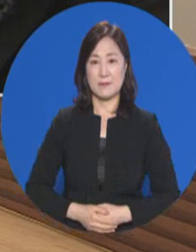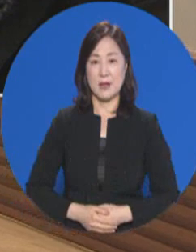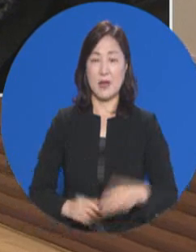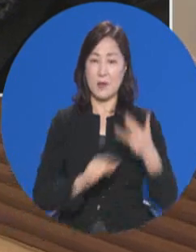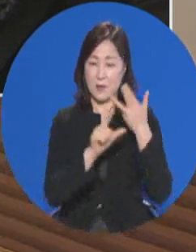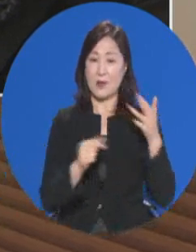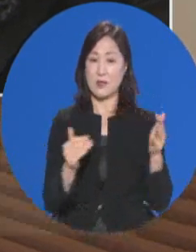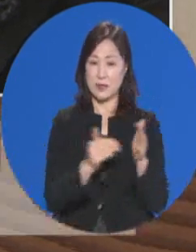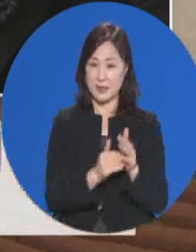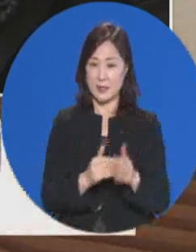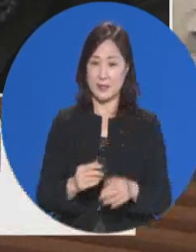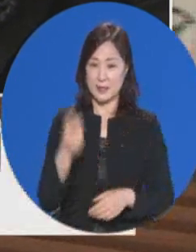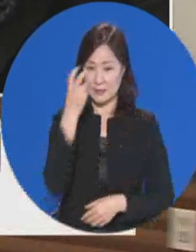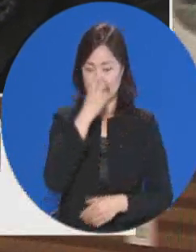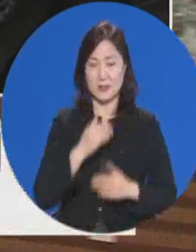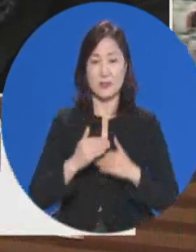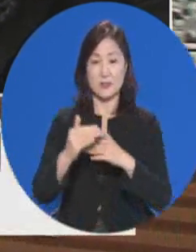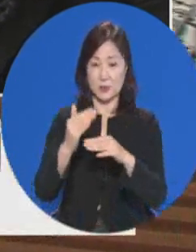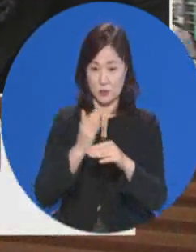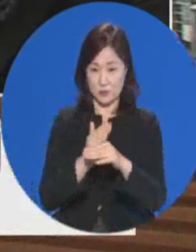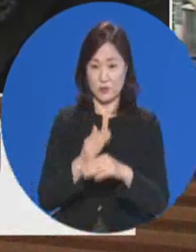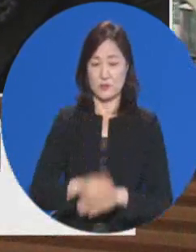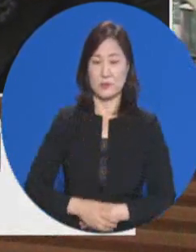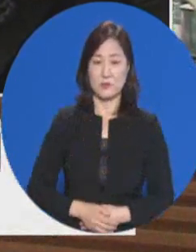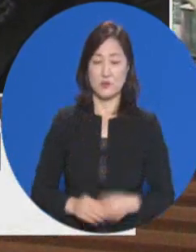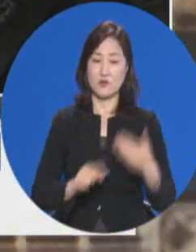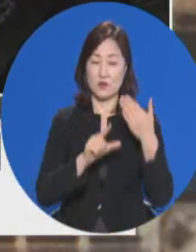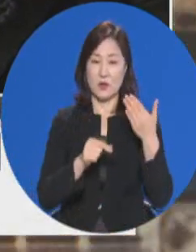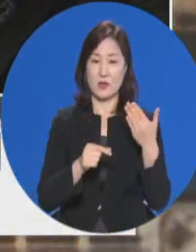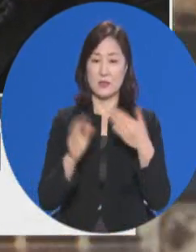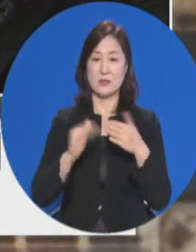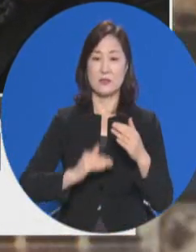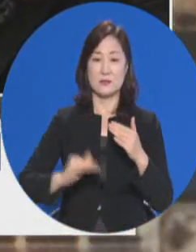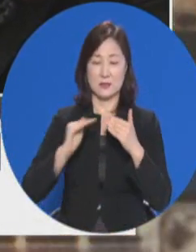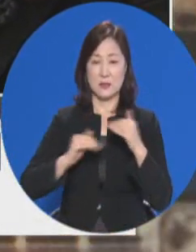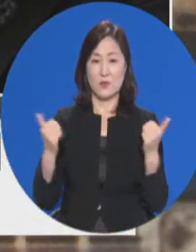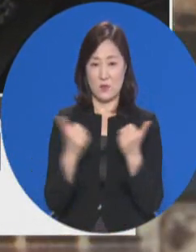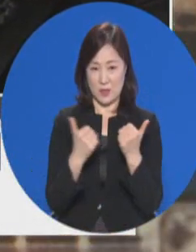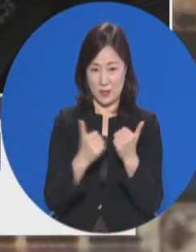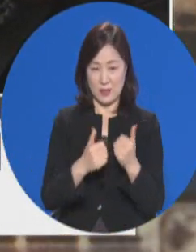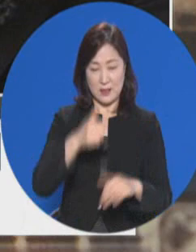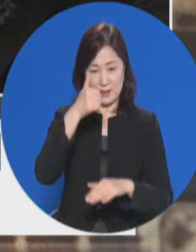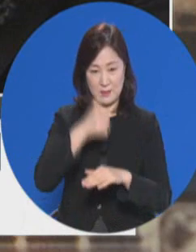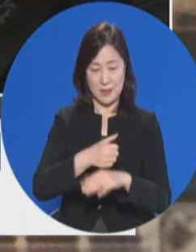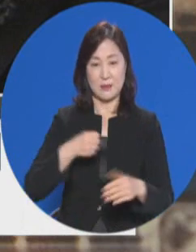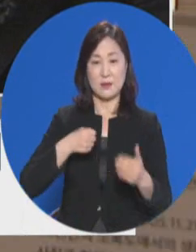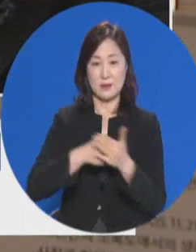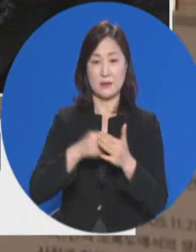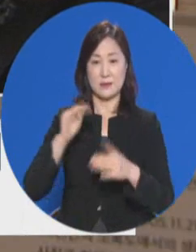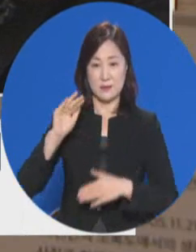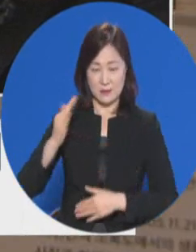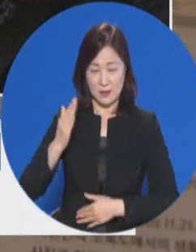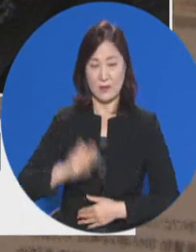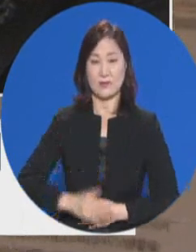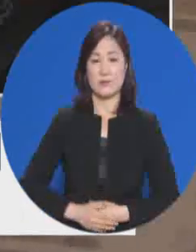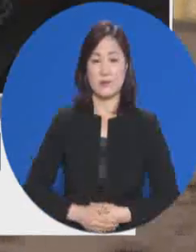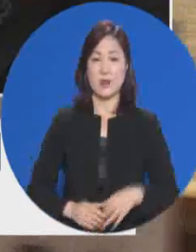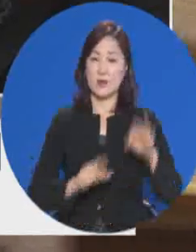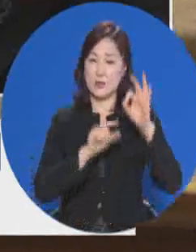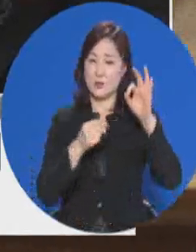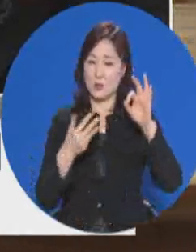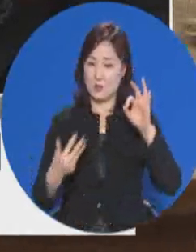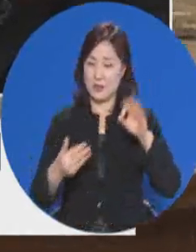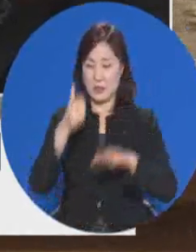8월까지 심사 진행이 되고 있습니다. 그리고 9월에는 이제 정기 그 회의에서 최종 결정이